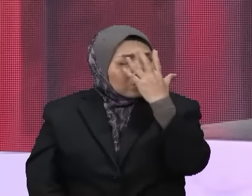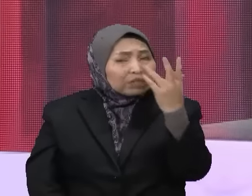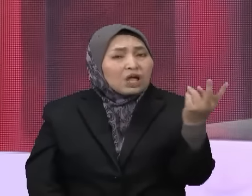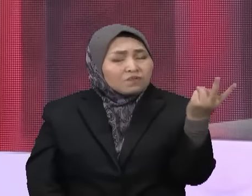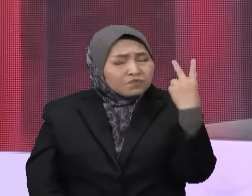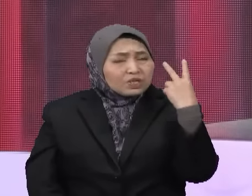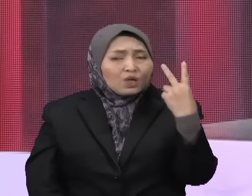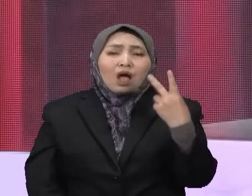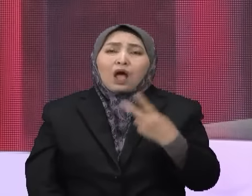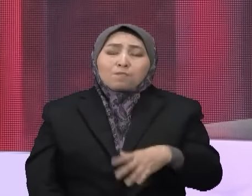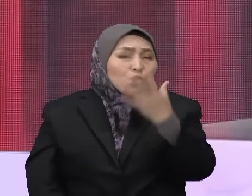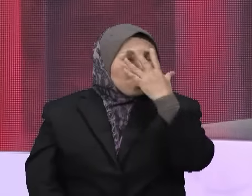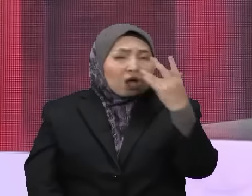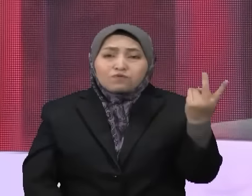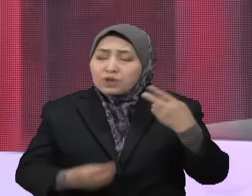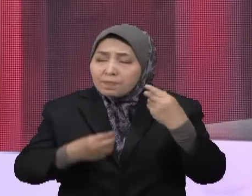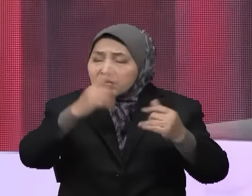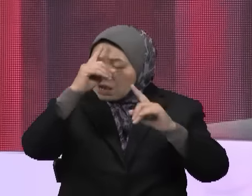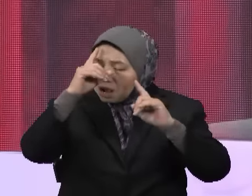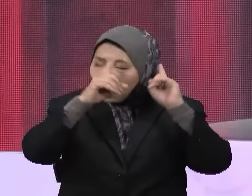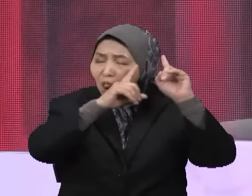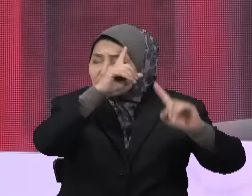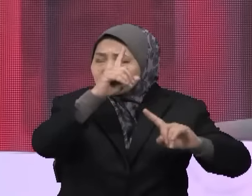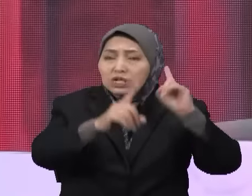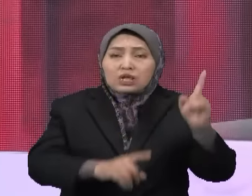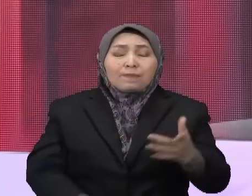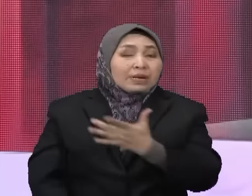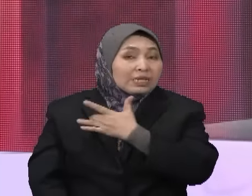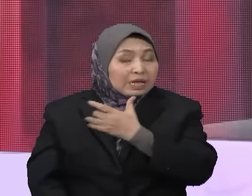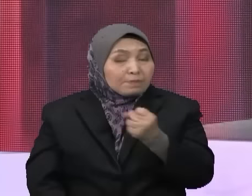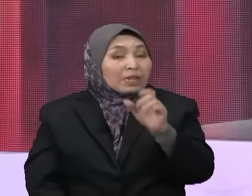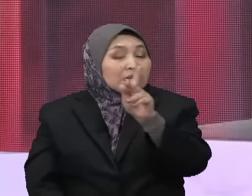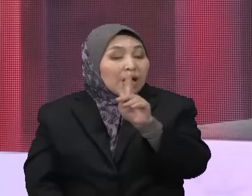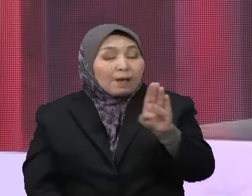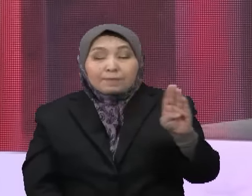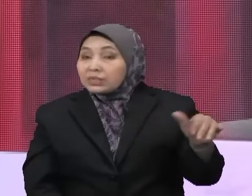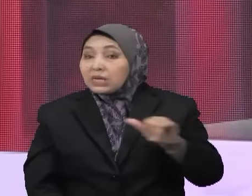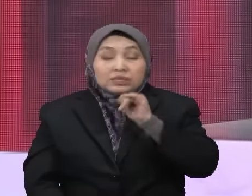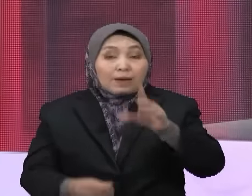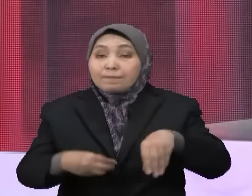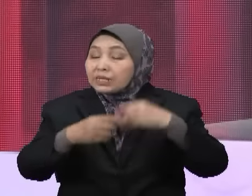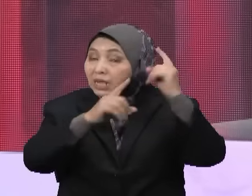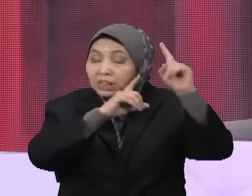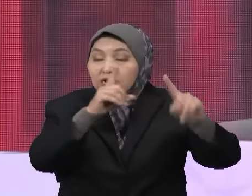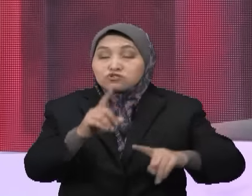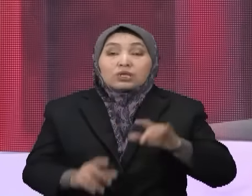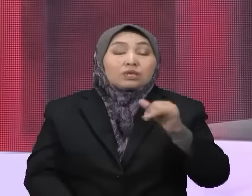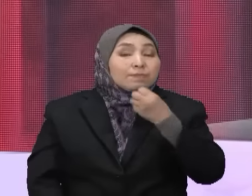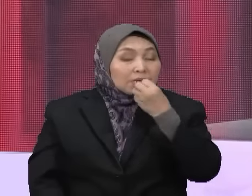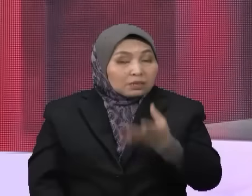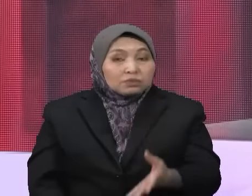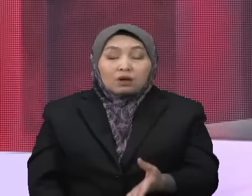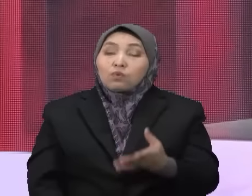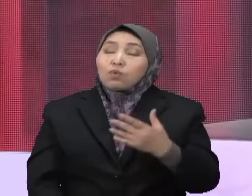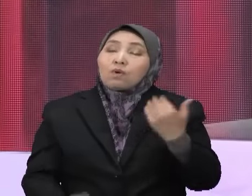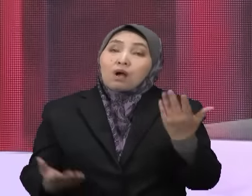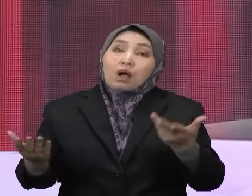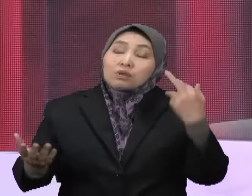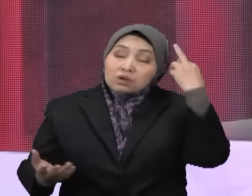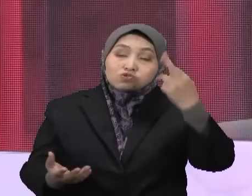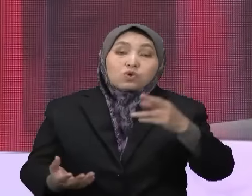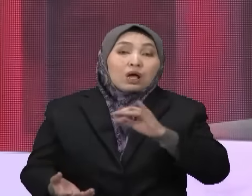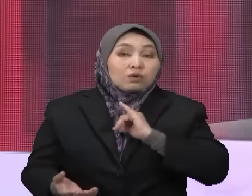munafik ini memberi alasan, yang beriman ini salah satunya Ka'ab bin Malik, dia tidak memberi alasan, Ustaz. Memang dia menyatakan bahawa ya Rasulullah, memang